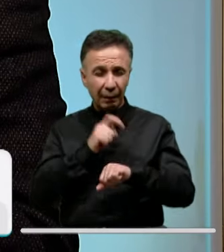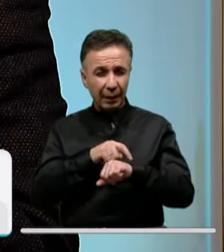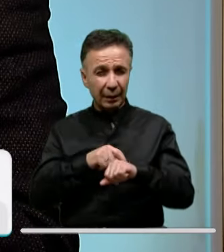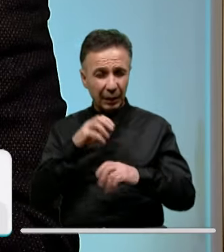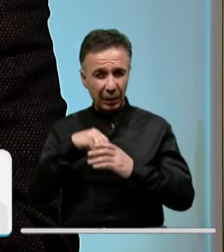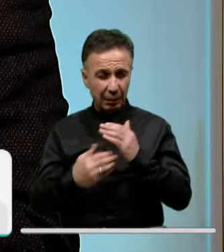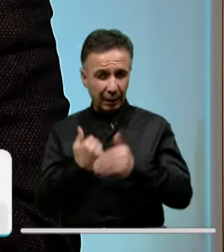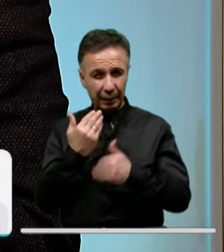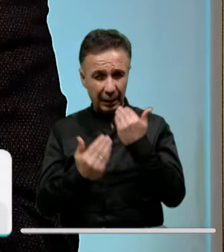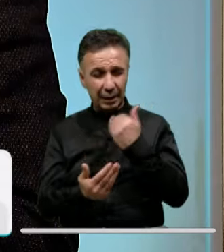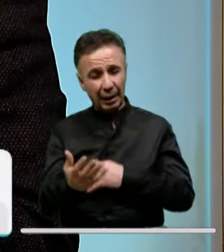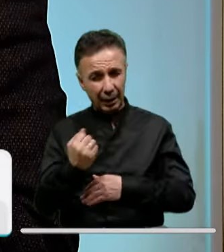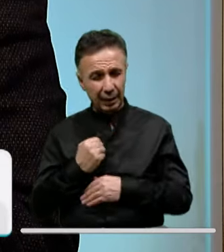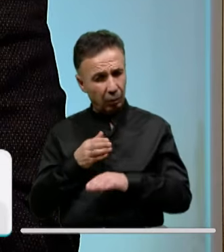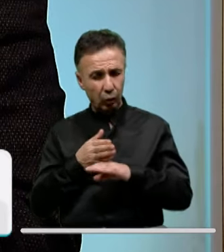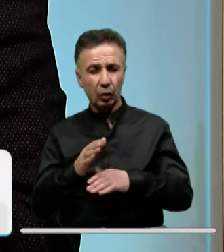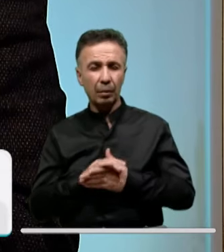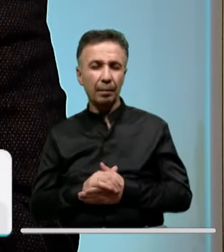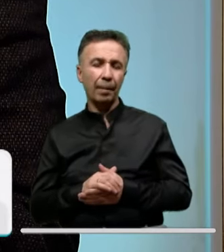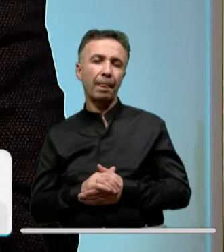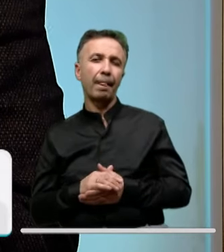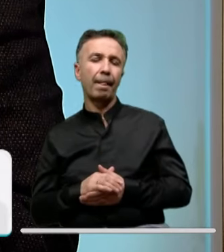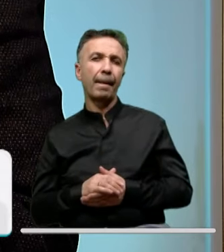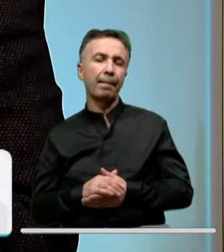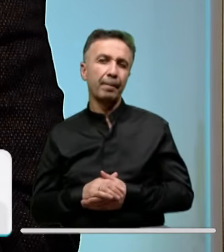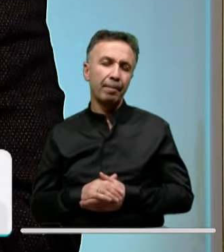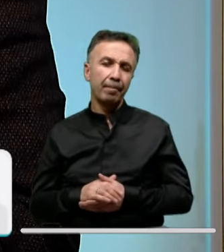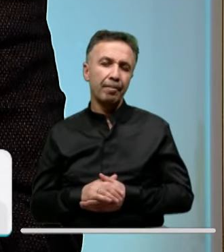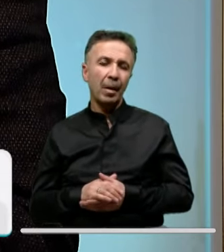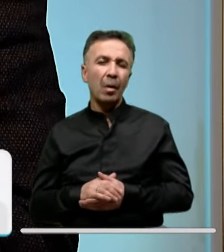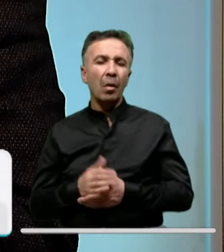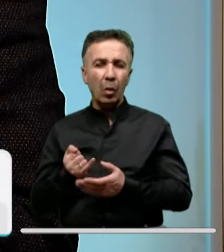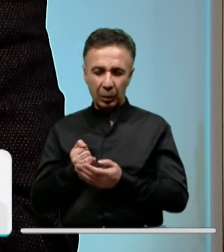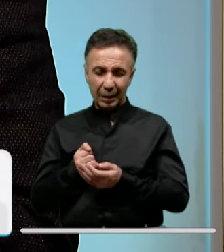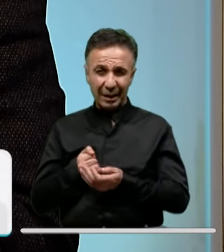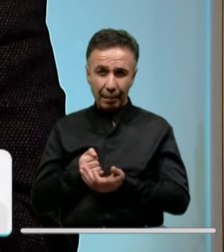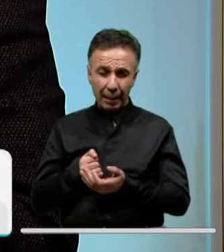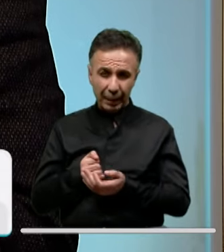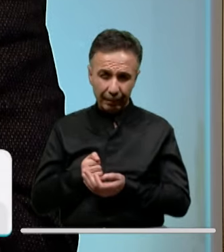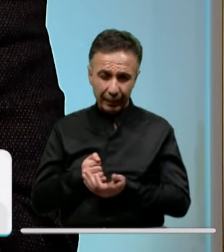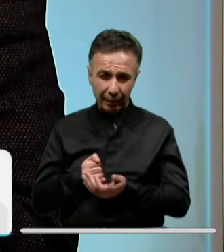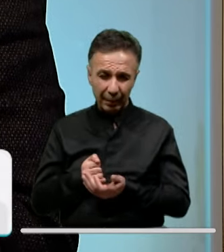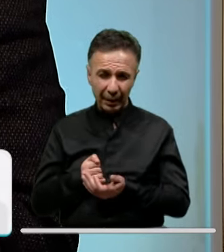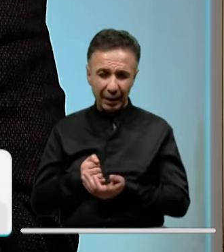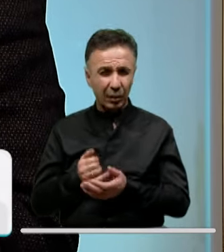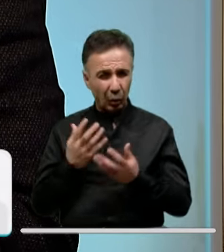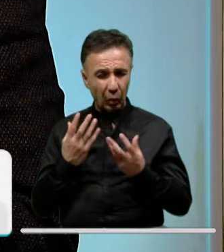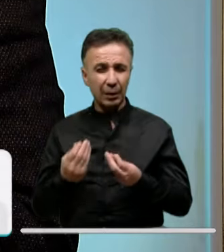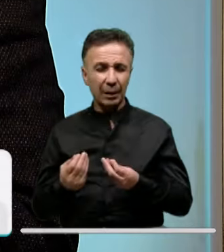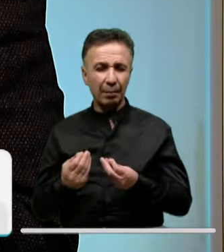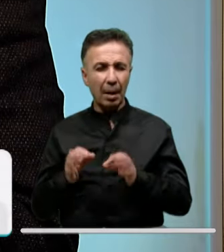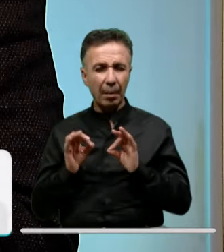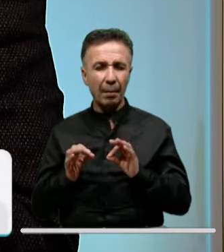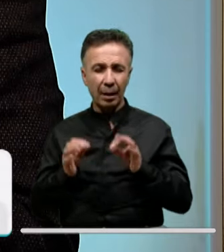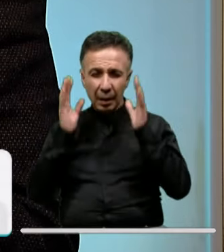Doğru. Ne yapması lazım? Velev ki o damlamalar efendim akıntı gelse de her